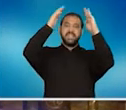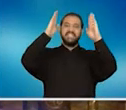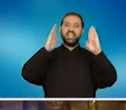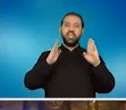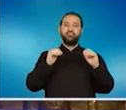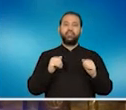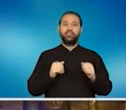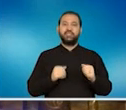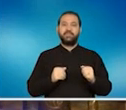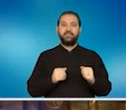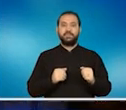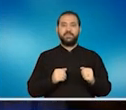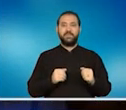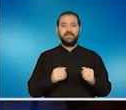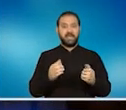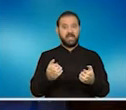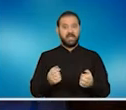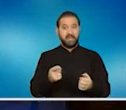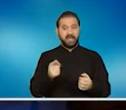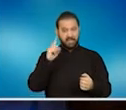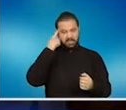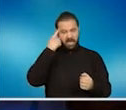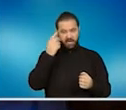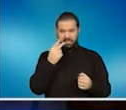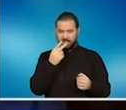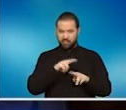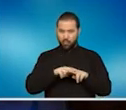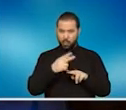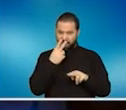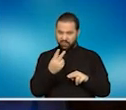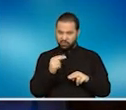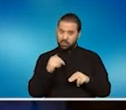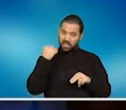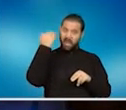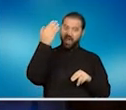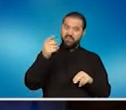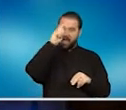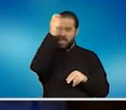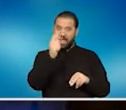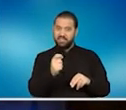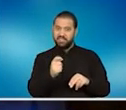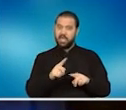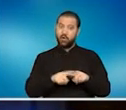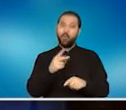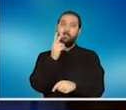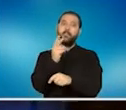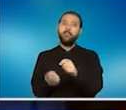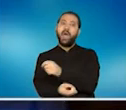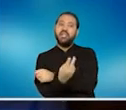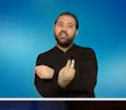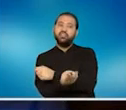apus, la o conducere bisericească cu participarea și